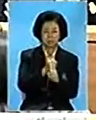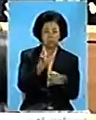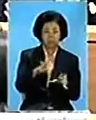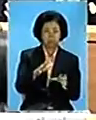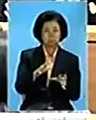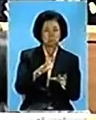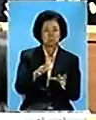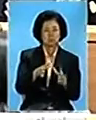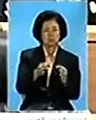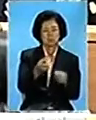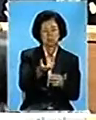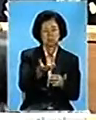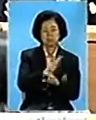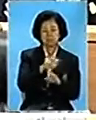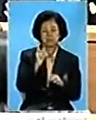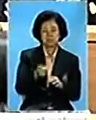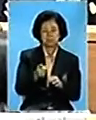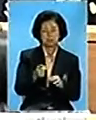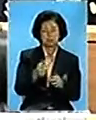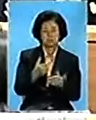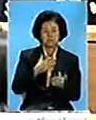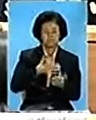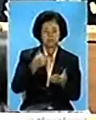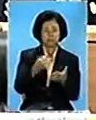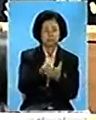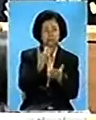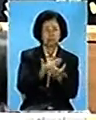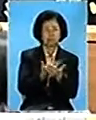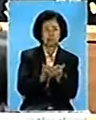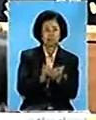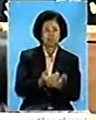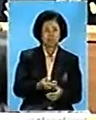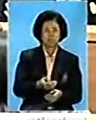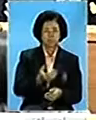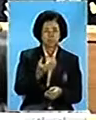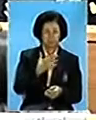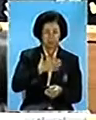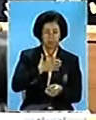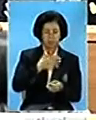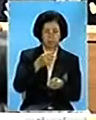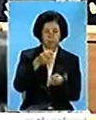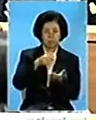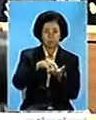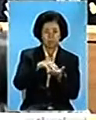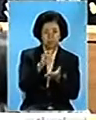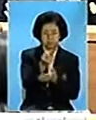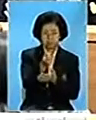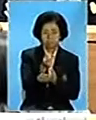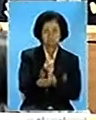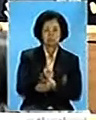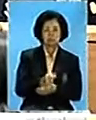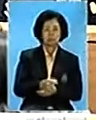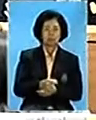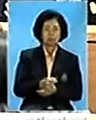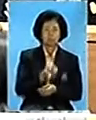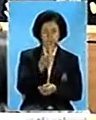ยเสียดายตังค์ครับท่านประธานครับผมขอพูดนิดนึงนะครับเมื่อกี้เราก็เ